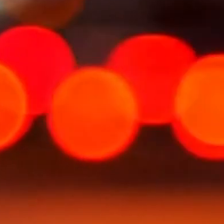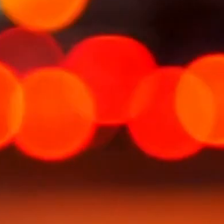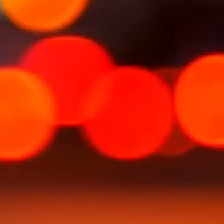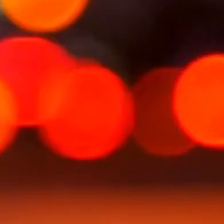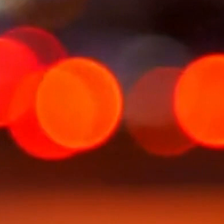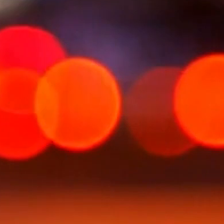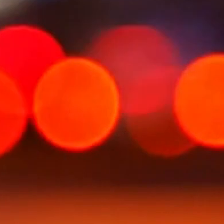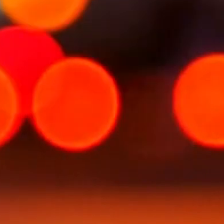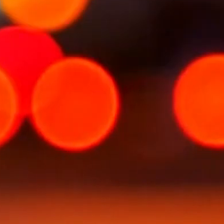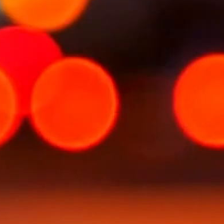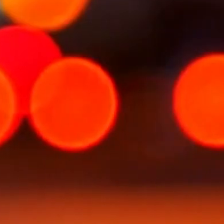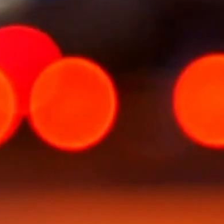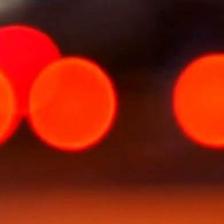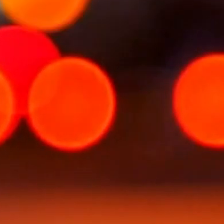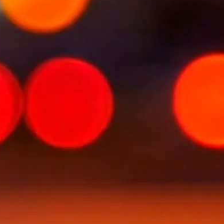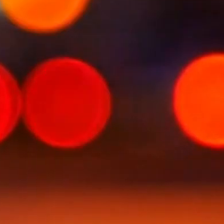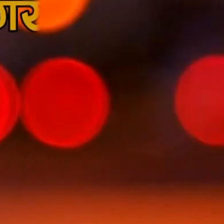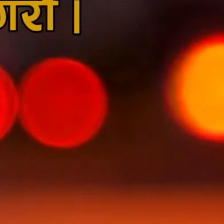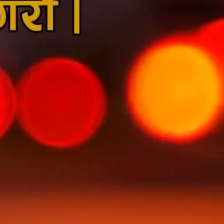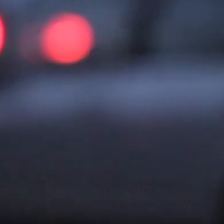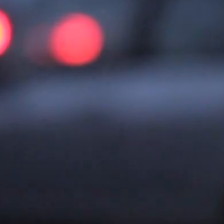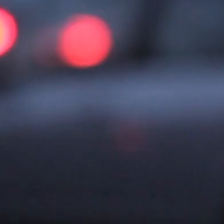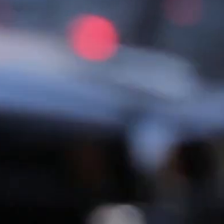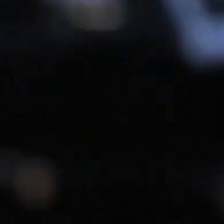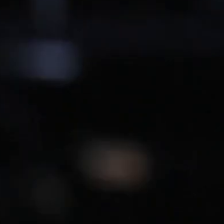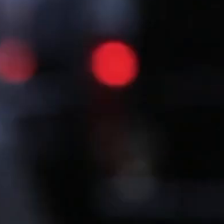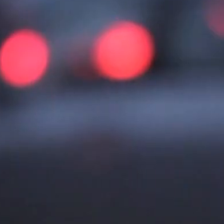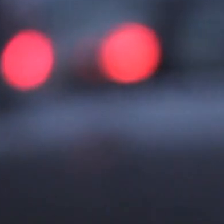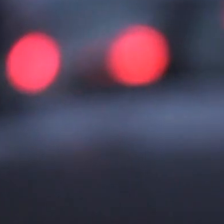ट्राफिक नियम मिचेकोमा गर्व होइन, लाज मान्ने गरौँ।